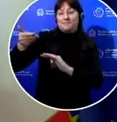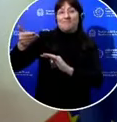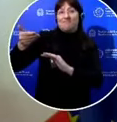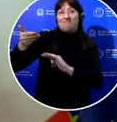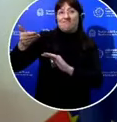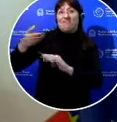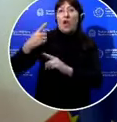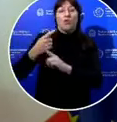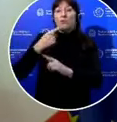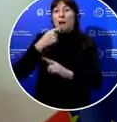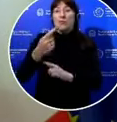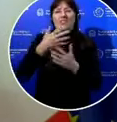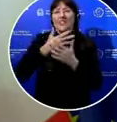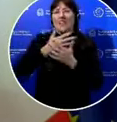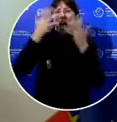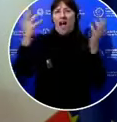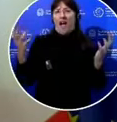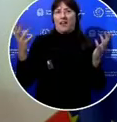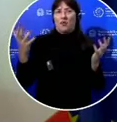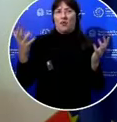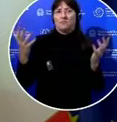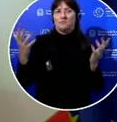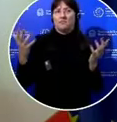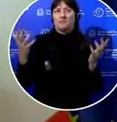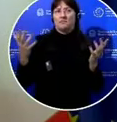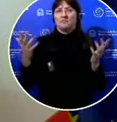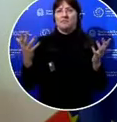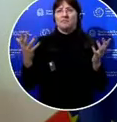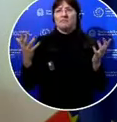Lo dobbiamo dire con grande chiarezza, perché